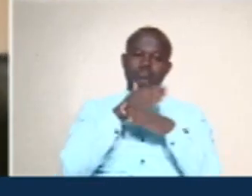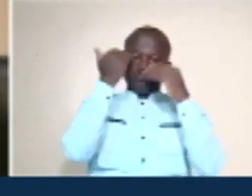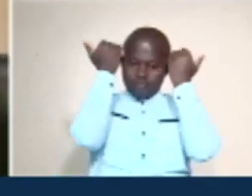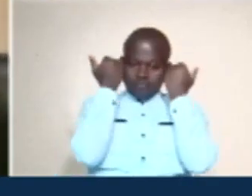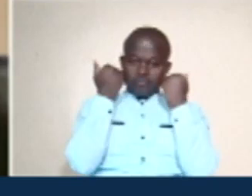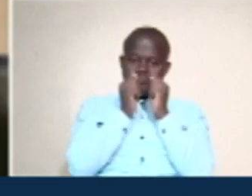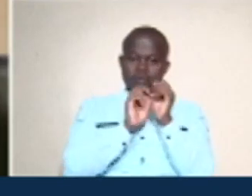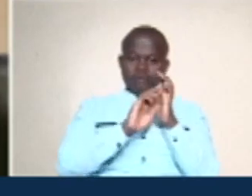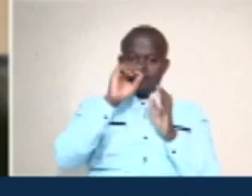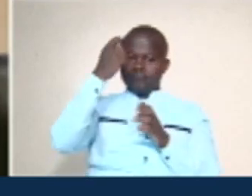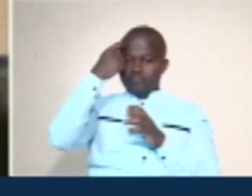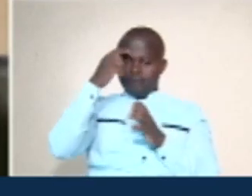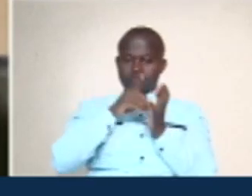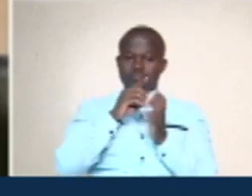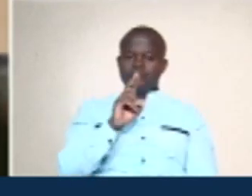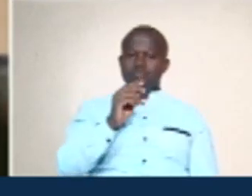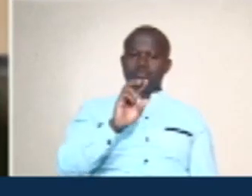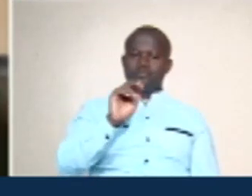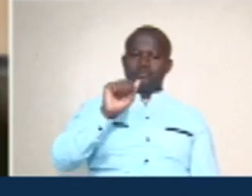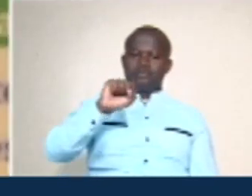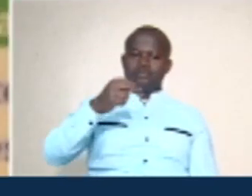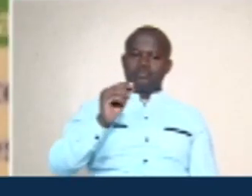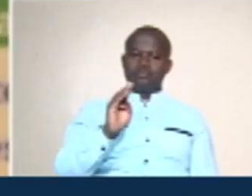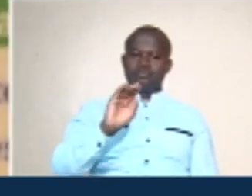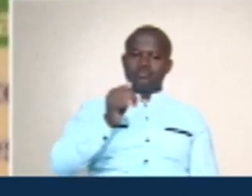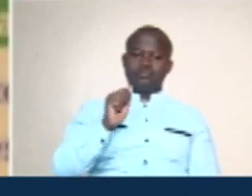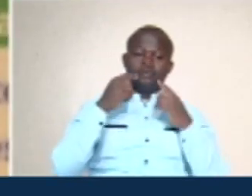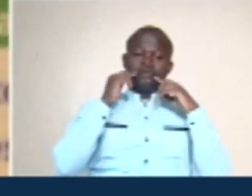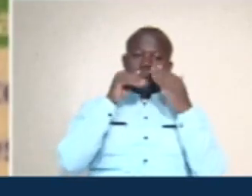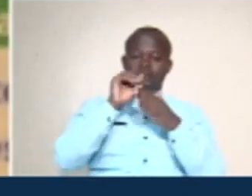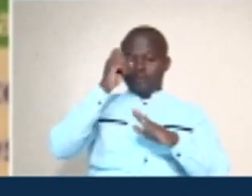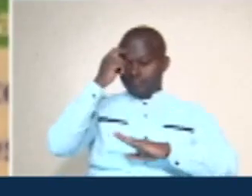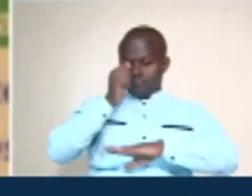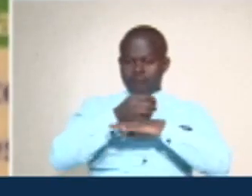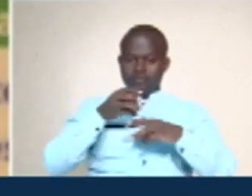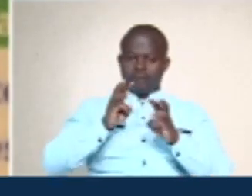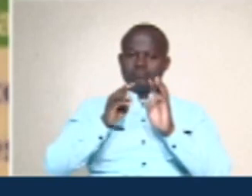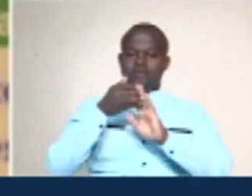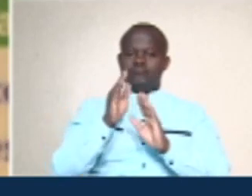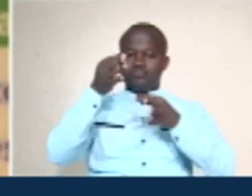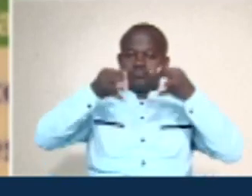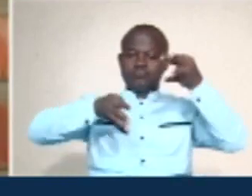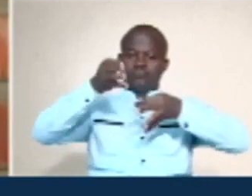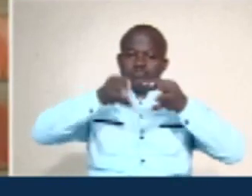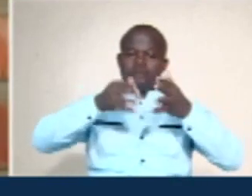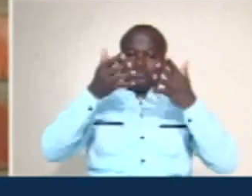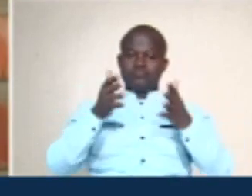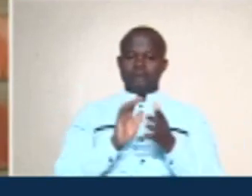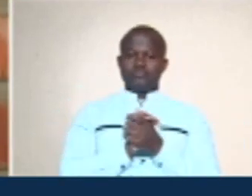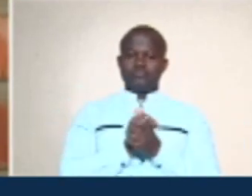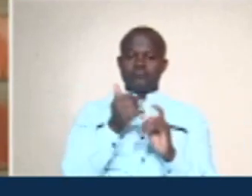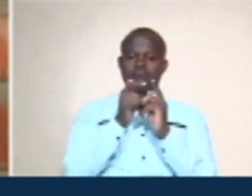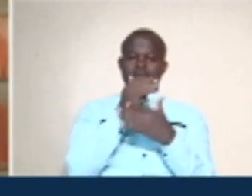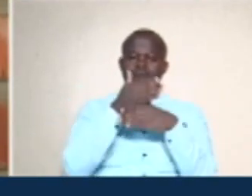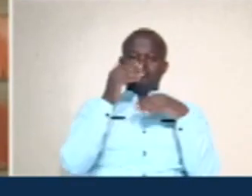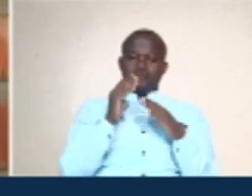akaba n'intumwa nkuru ya leta Dr. Ugirashebuje Emmanuel avuga ko guverinoma yashyizeho uburyo bwo kwihutisha imanza no kuzirangiza. Inama